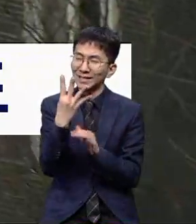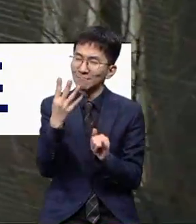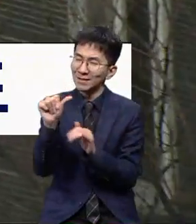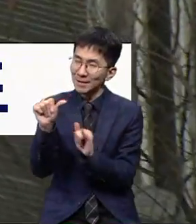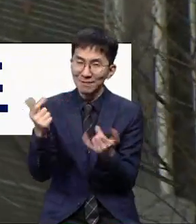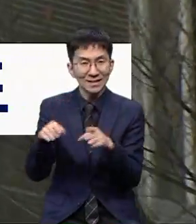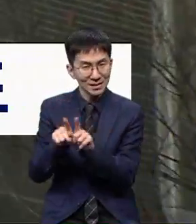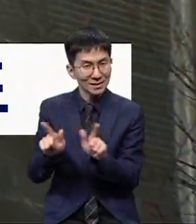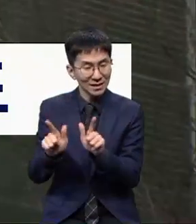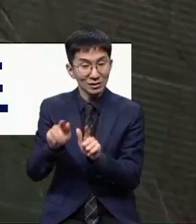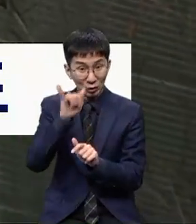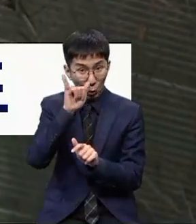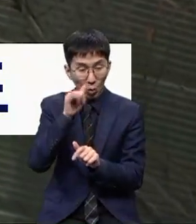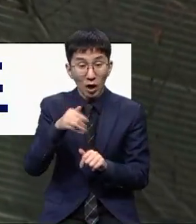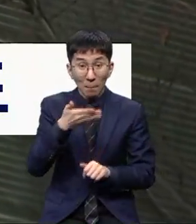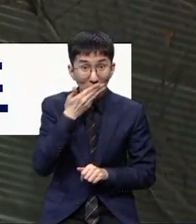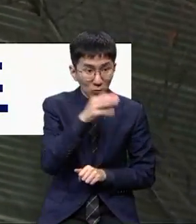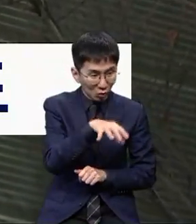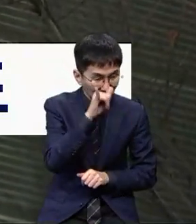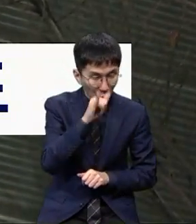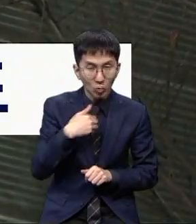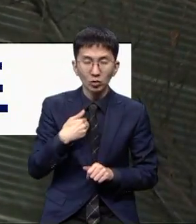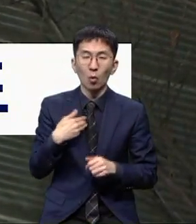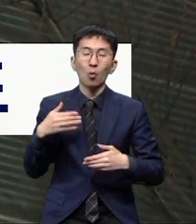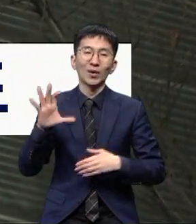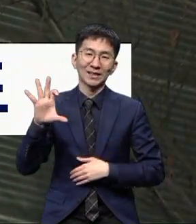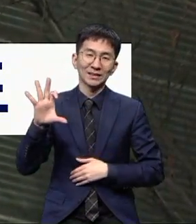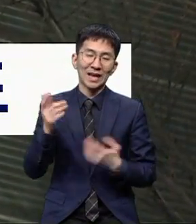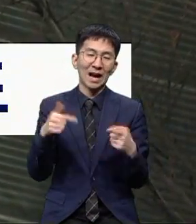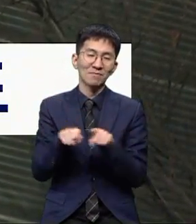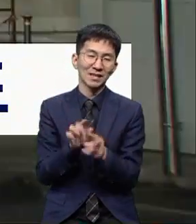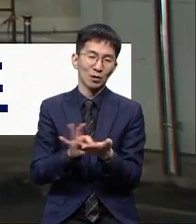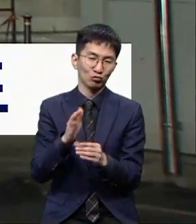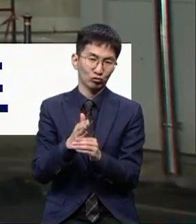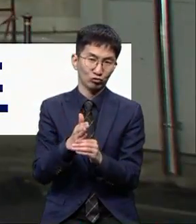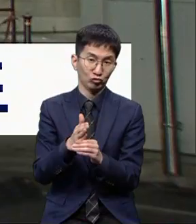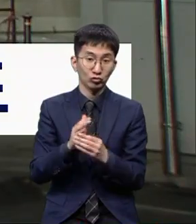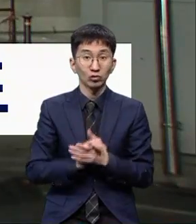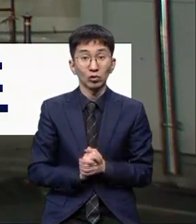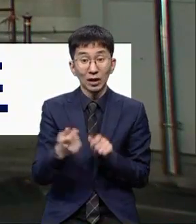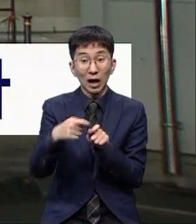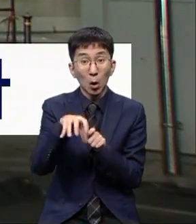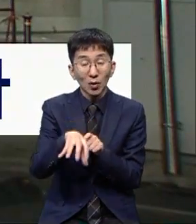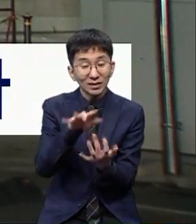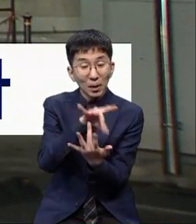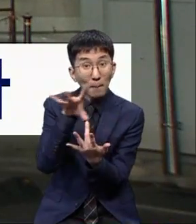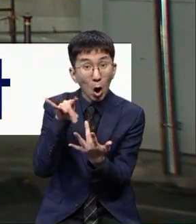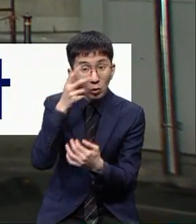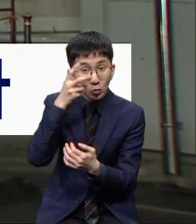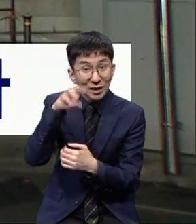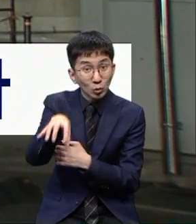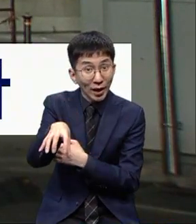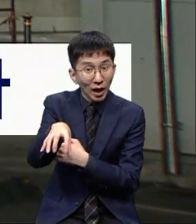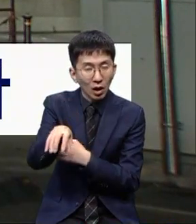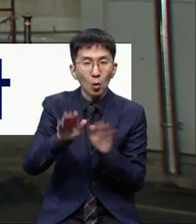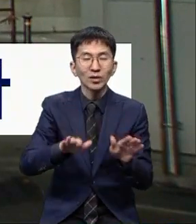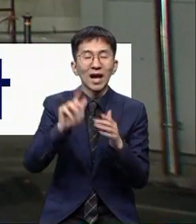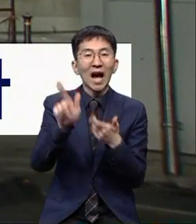쓰는데 공용 식당과 화장실이 있는 걸로 전해졌습니다. 공장 인근에 마련된 임시 선별 검사소에선 오늘